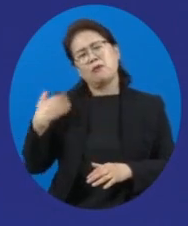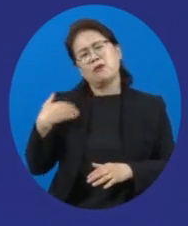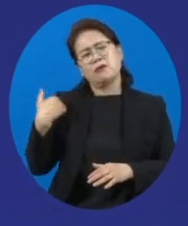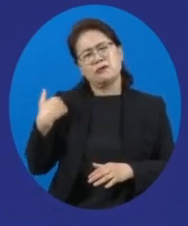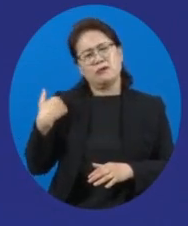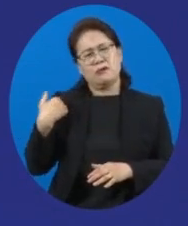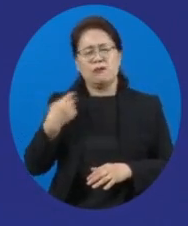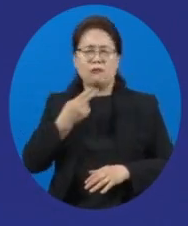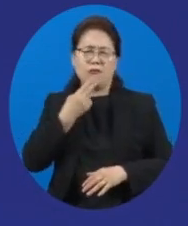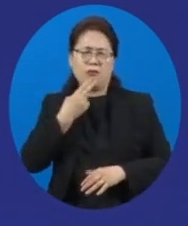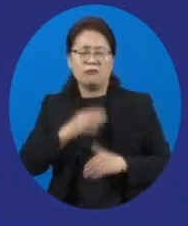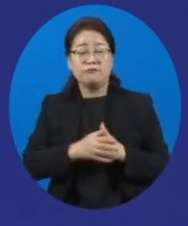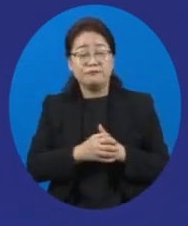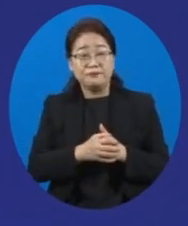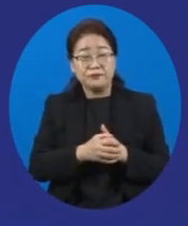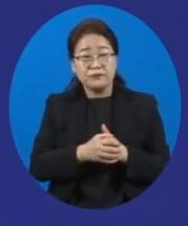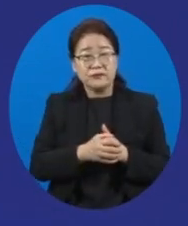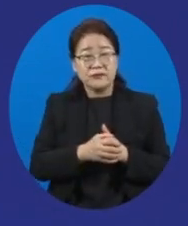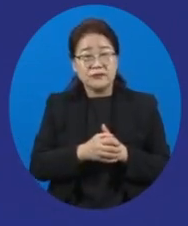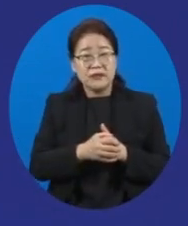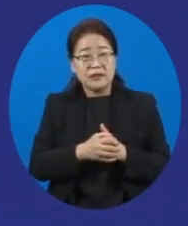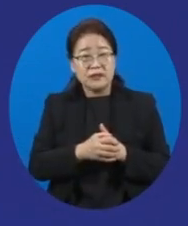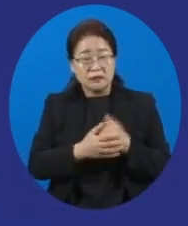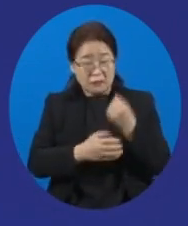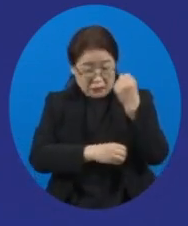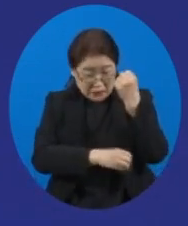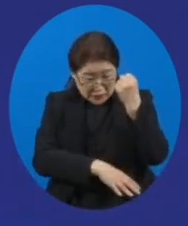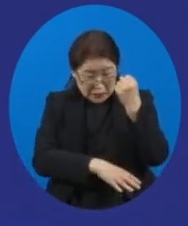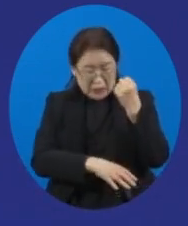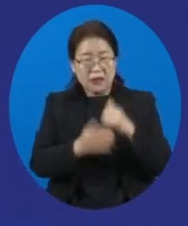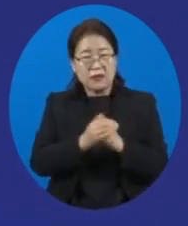결코 없었어요. 그 자체가 아름다웠어요.